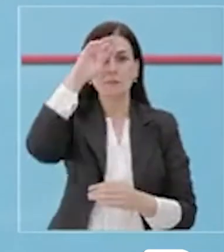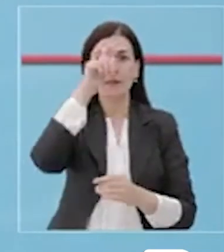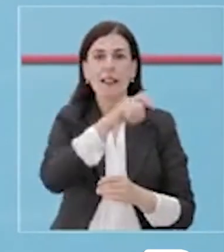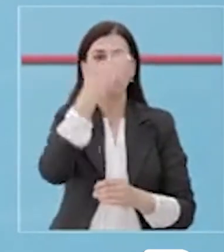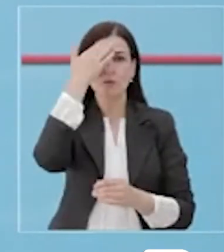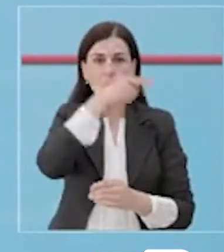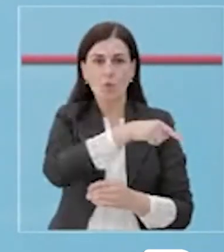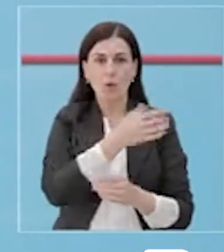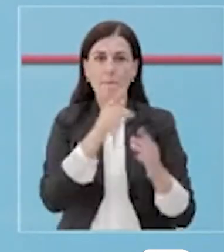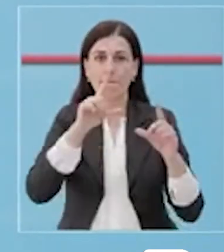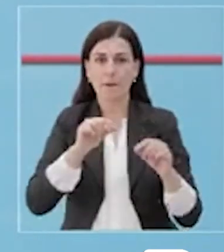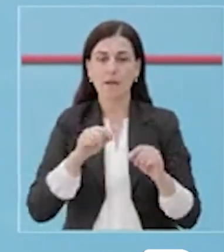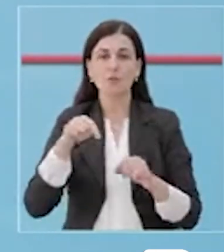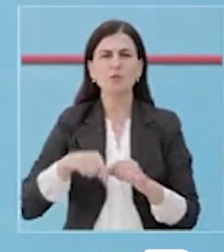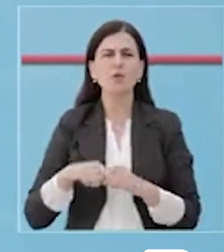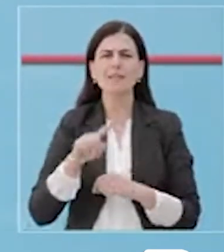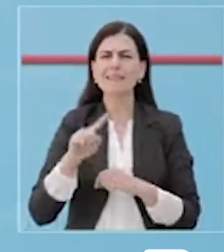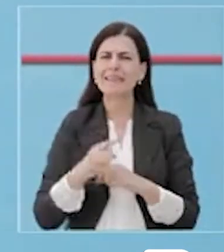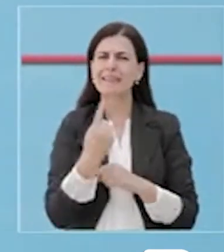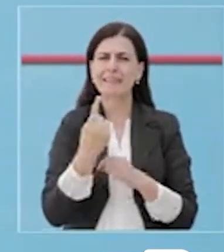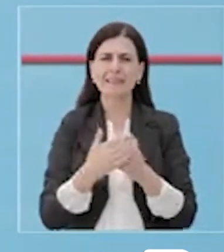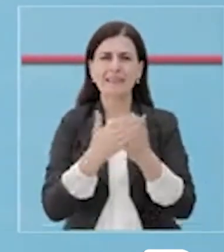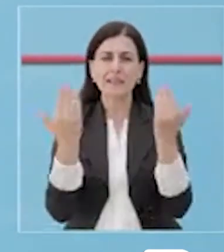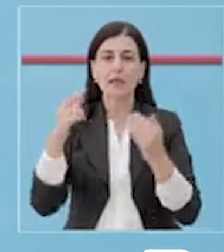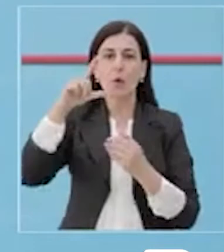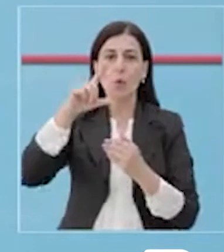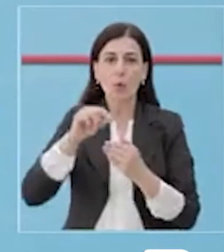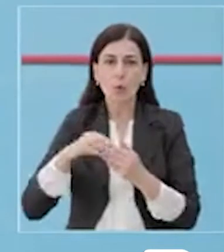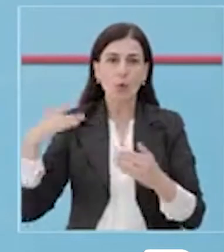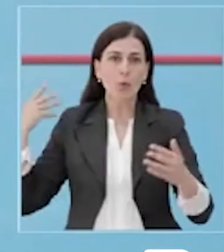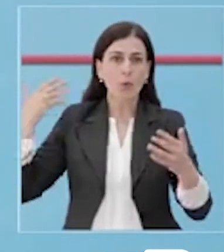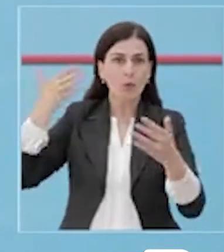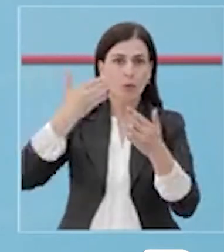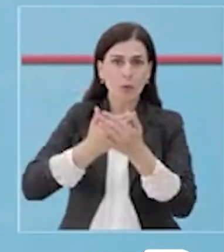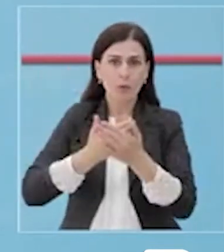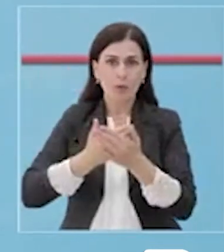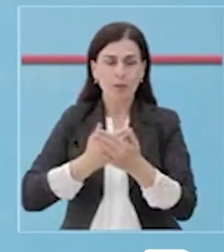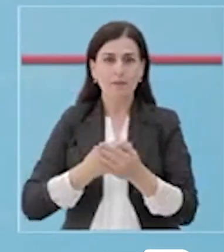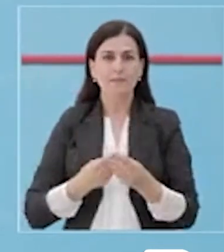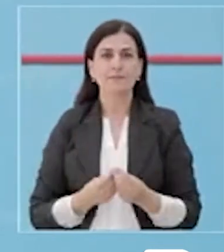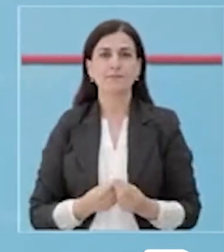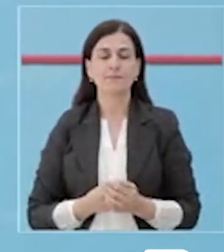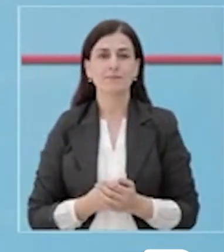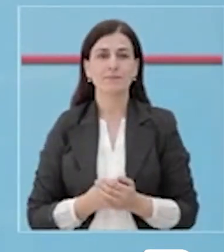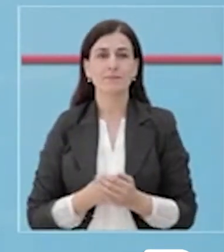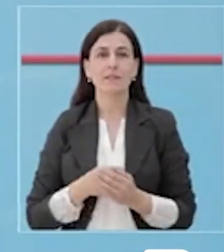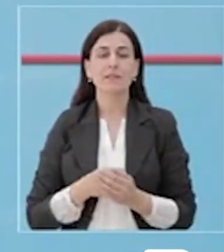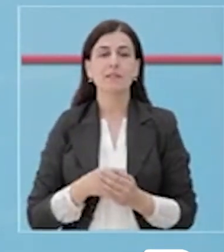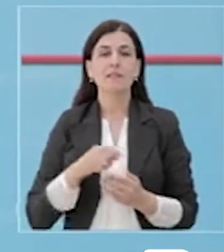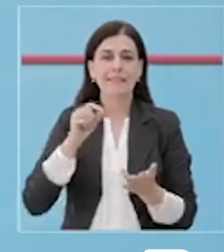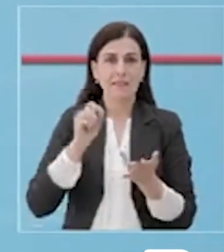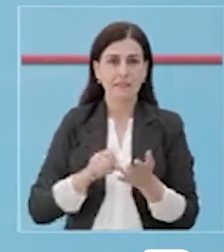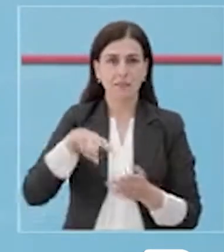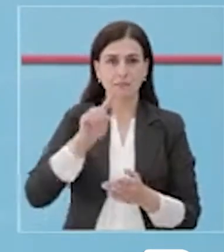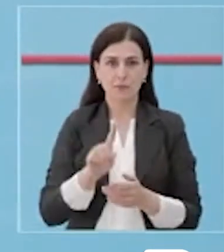në spital. Sot është dita me numrin më të ulët të rasteve pozitive të konfirmuara që nga fillimi i epidemisë.